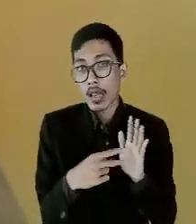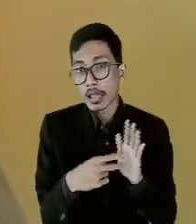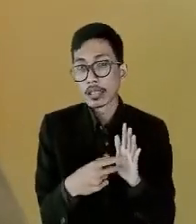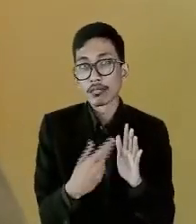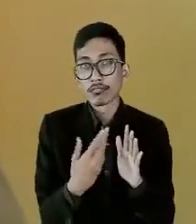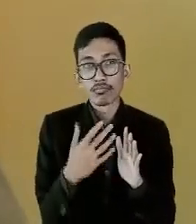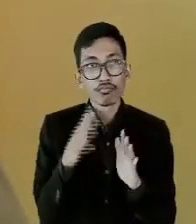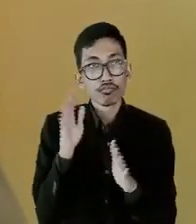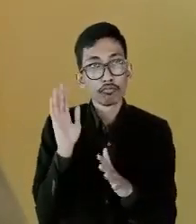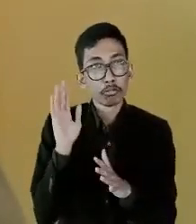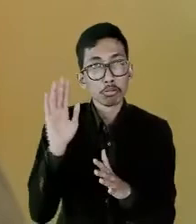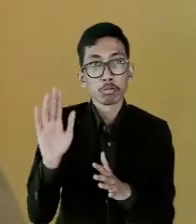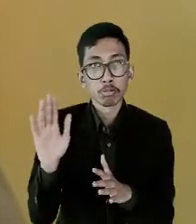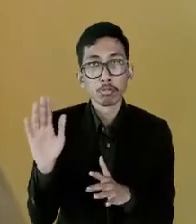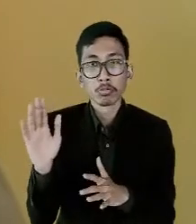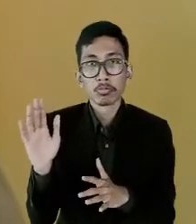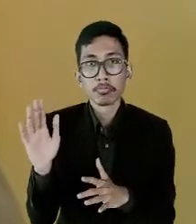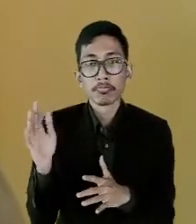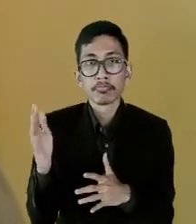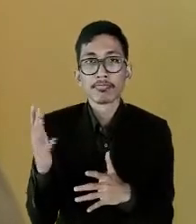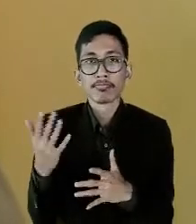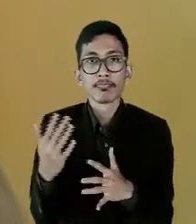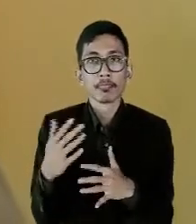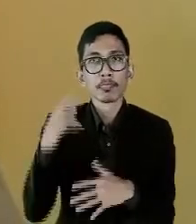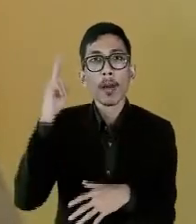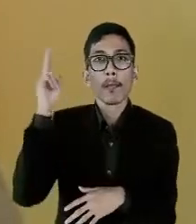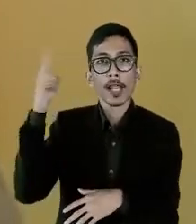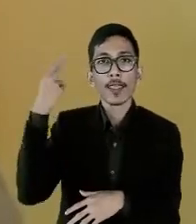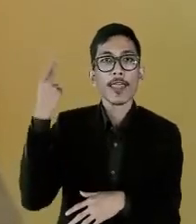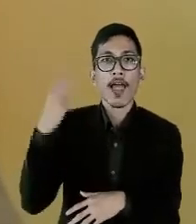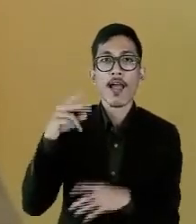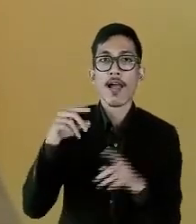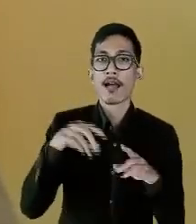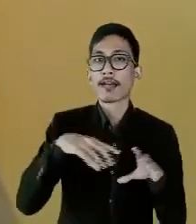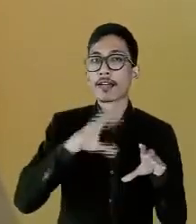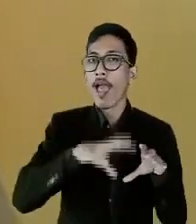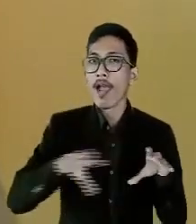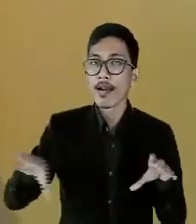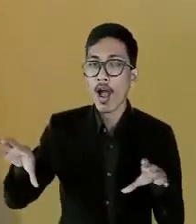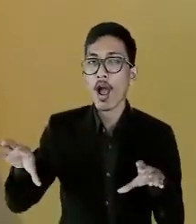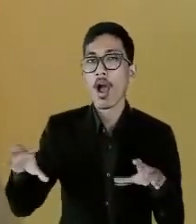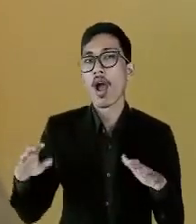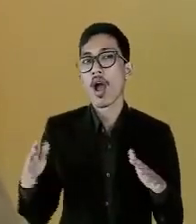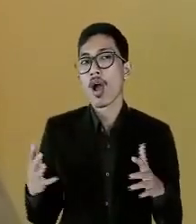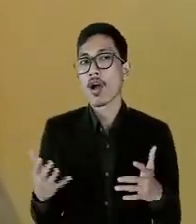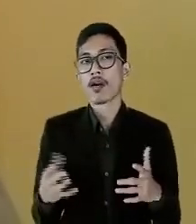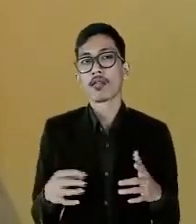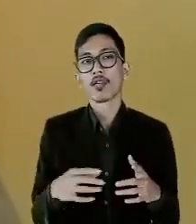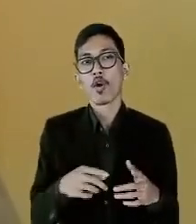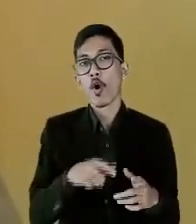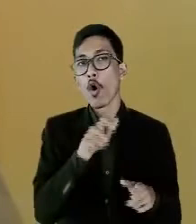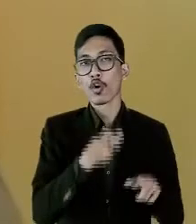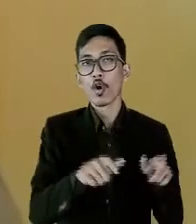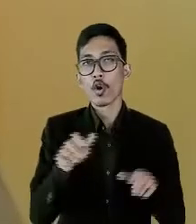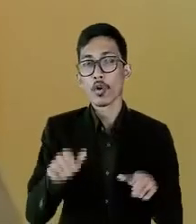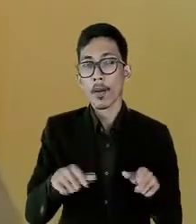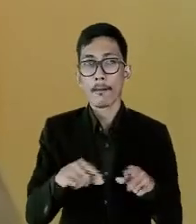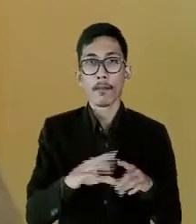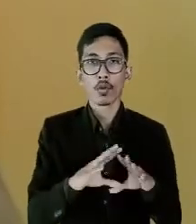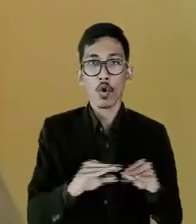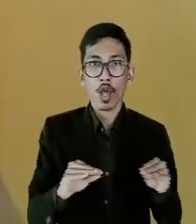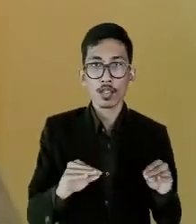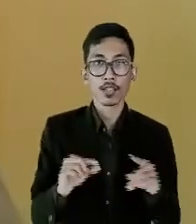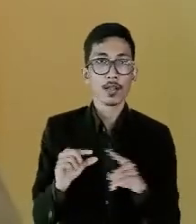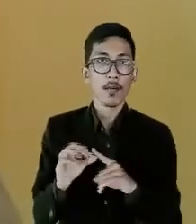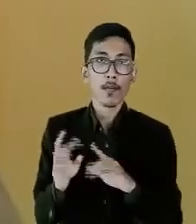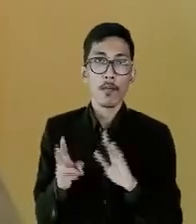sesuatu yang dilakukan oleh pemerintah daerah maupun panitia penyelenggara PON, kami semua